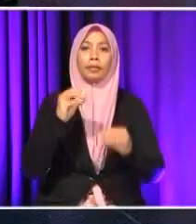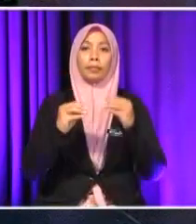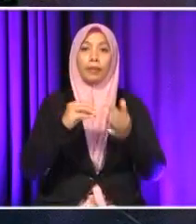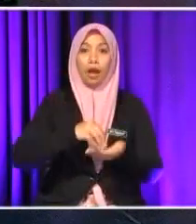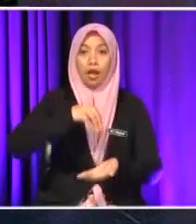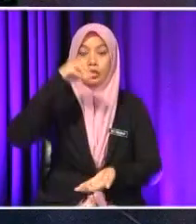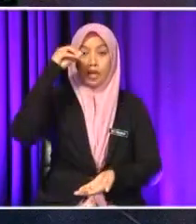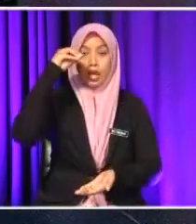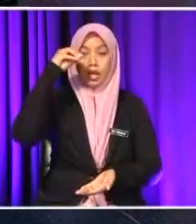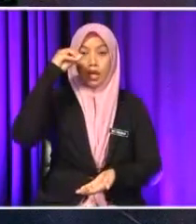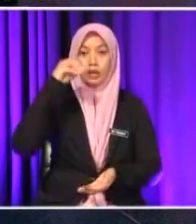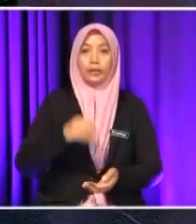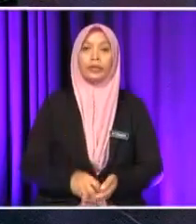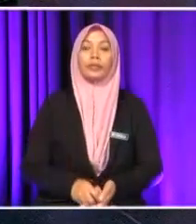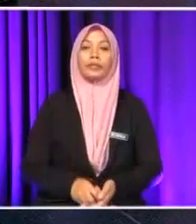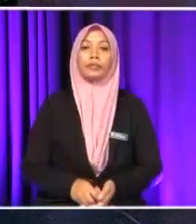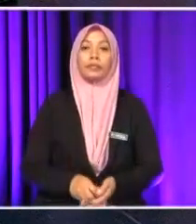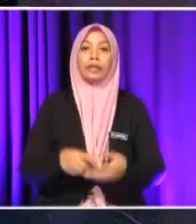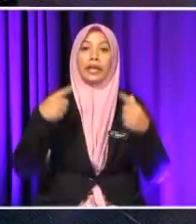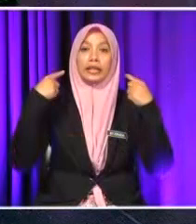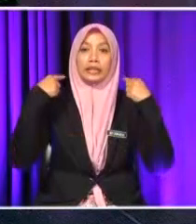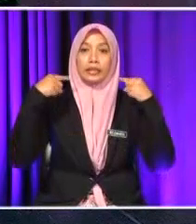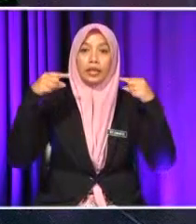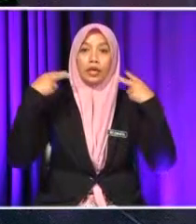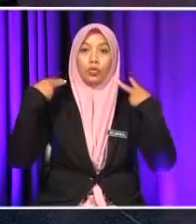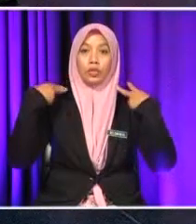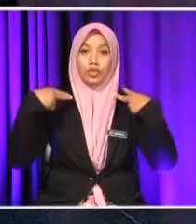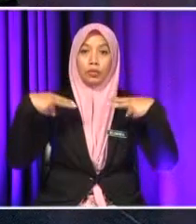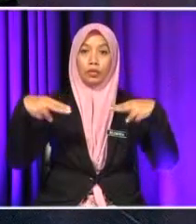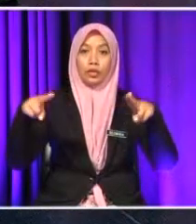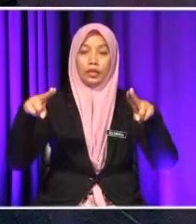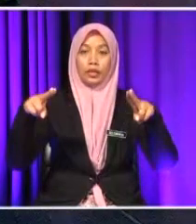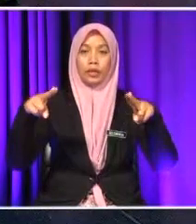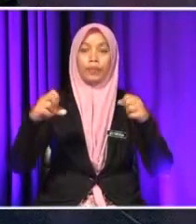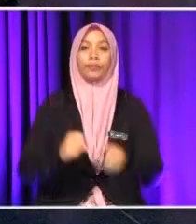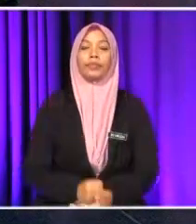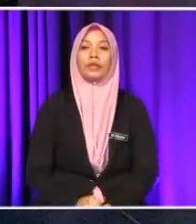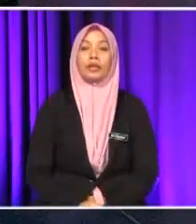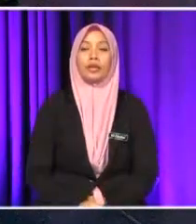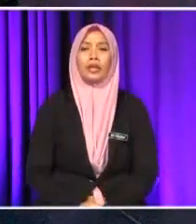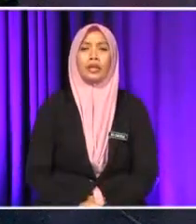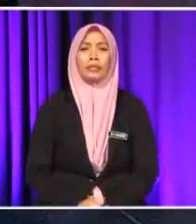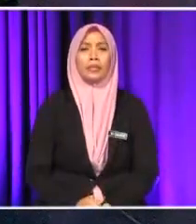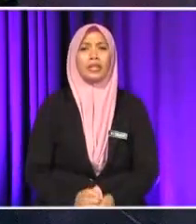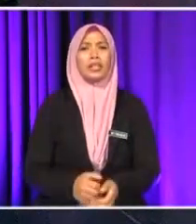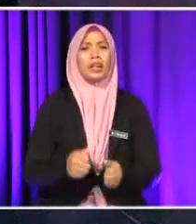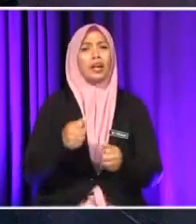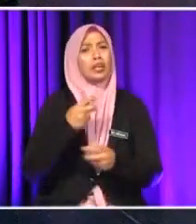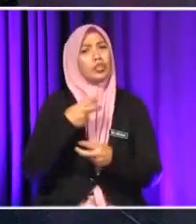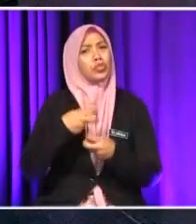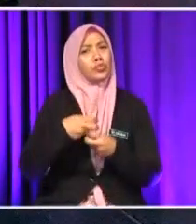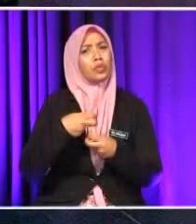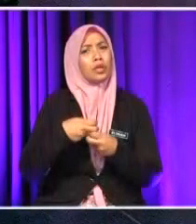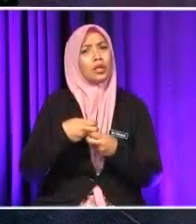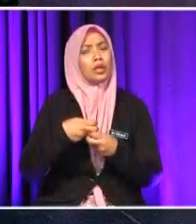agak pening terutamanya bab fungsi perniagaan ni. Betul ke bab fungsi perniagaan ni agak sukar sebenarnya, Cikgu Hafiz?